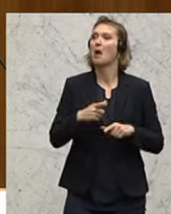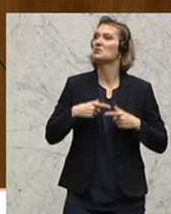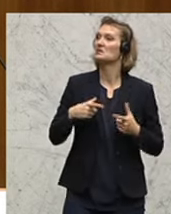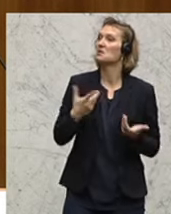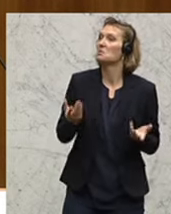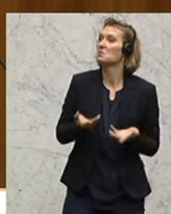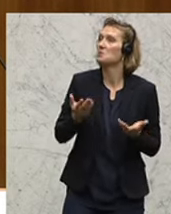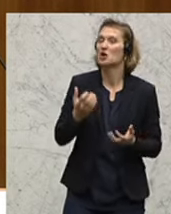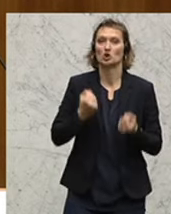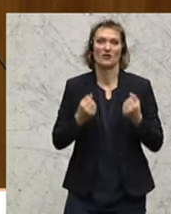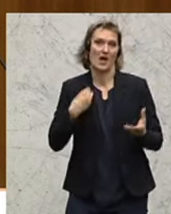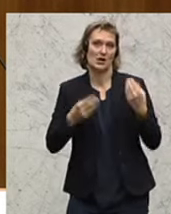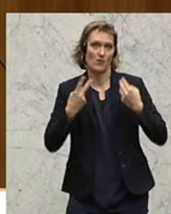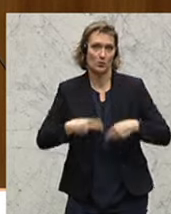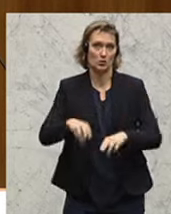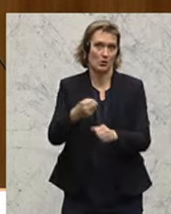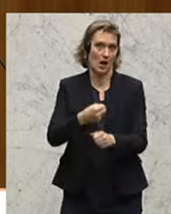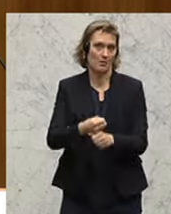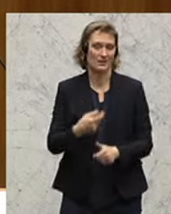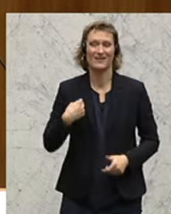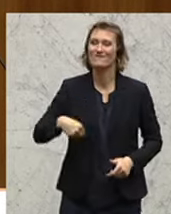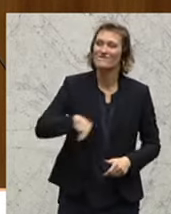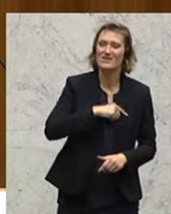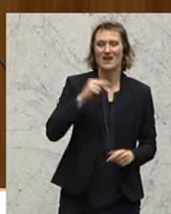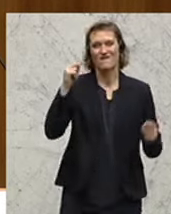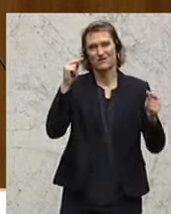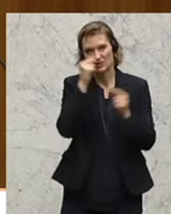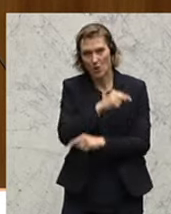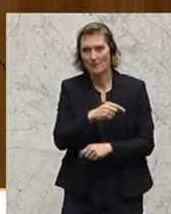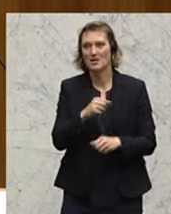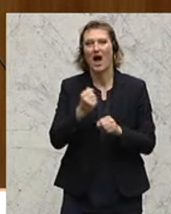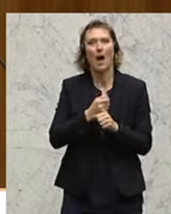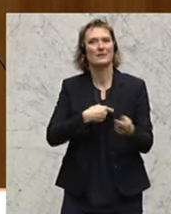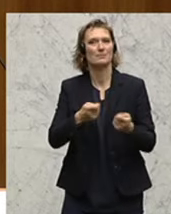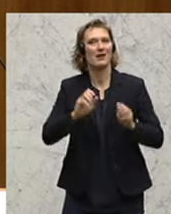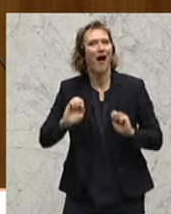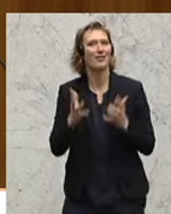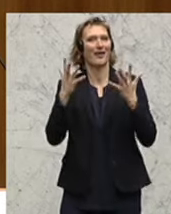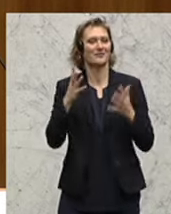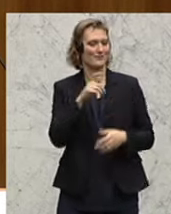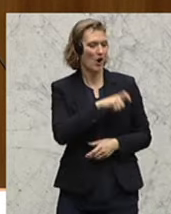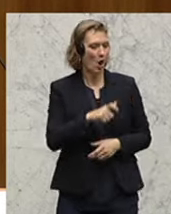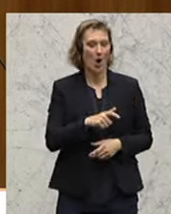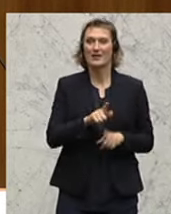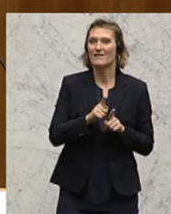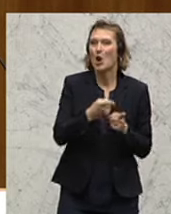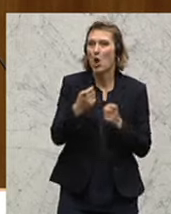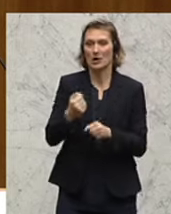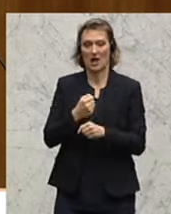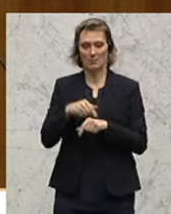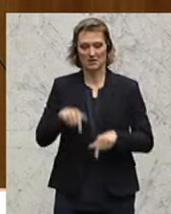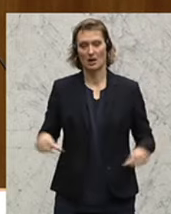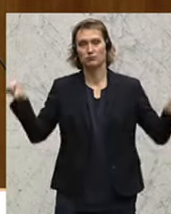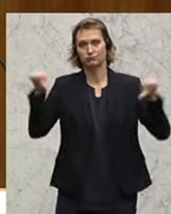Arbeitsleben schwerer gewöhnen. Wir haben es versäumt, einen attraktiven Arbeitsmarkt zu schaffen, der Menschen hierher lockt, die arbeiten wollen.